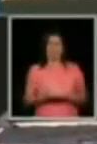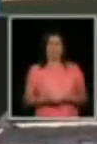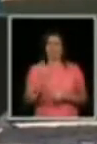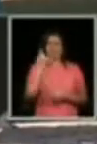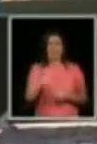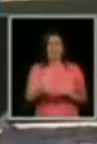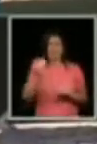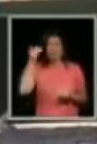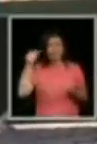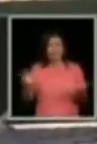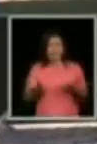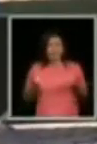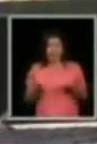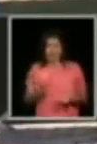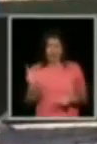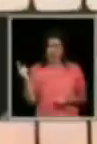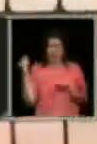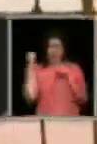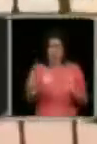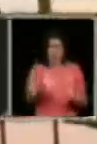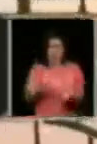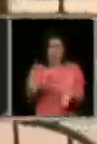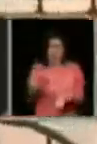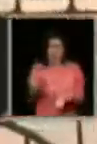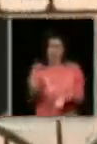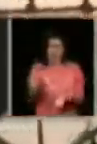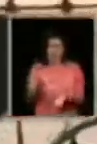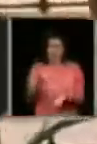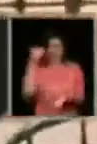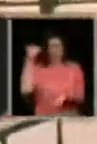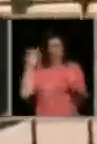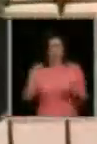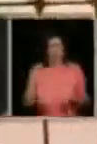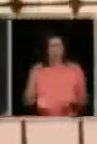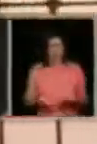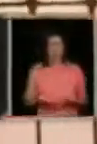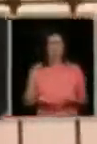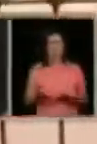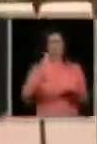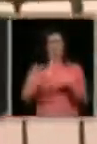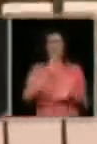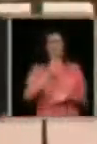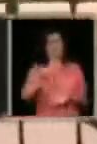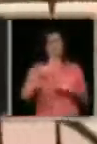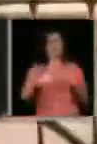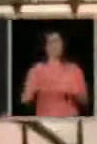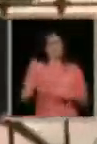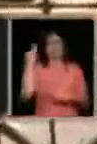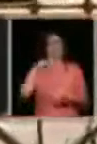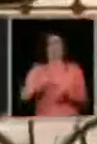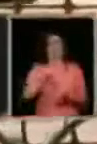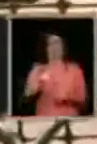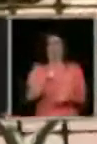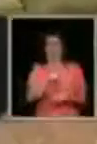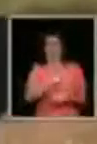אולי את יכולה בקצרה לספר למאזיננו מהו סיפורו של פקיד הסעד הראשי של משרד הרווחה, מר אמיר